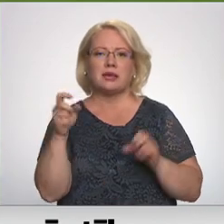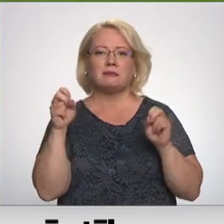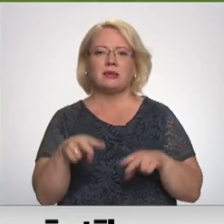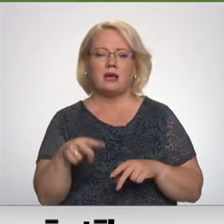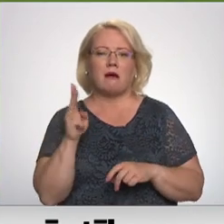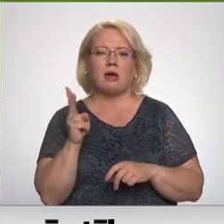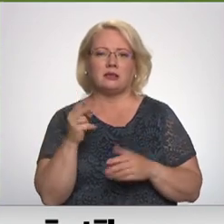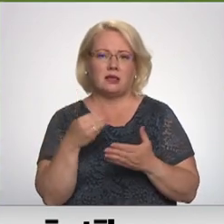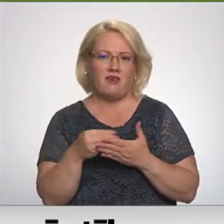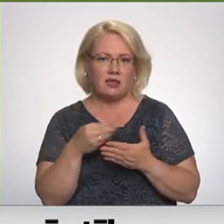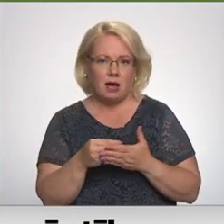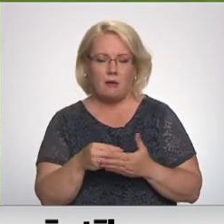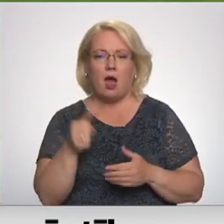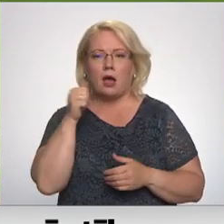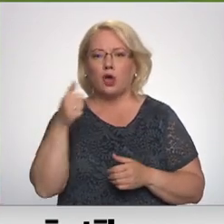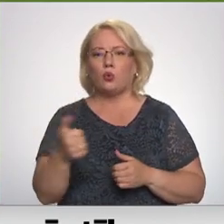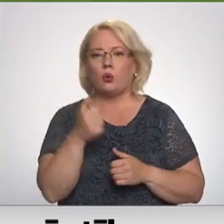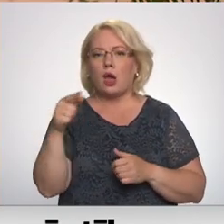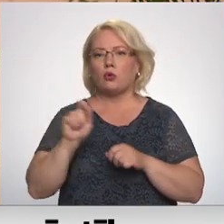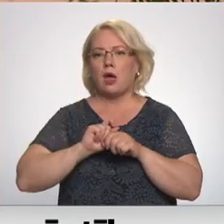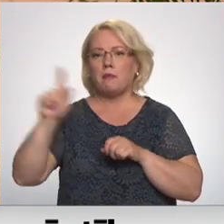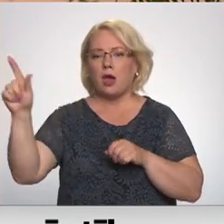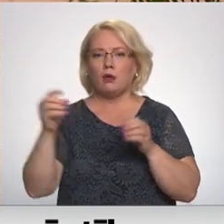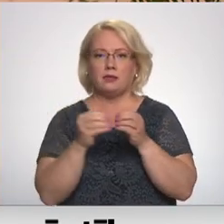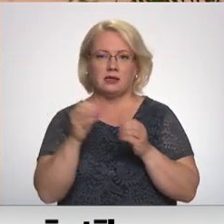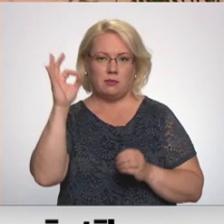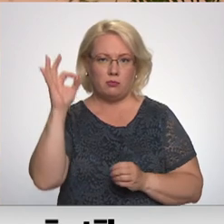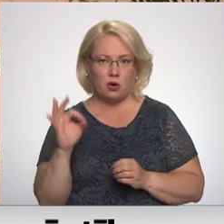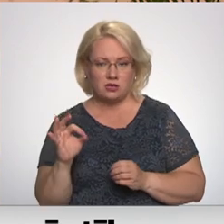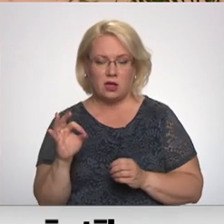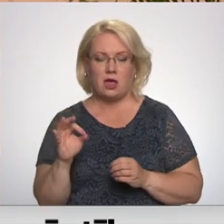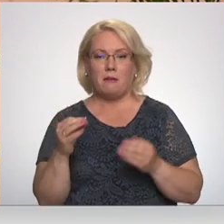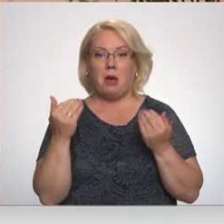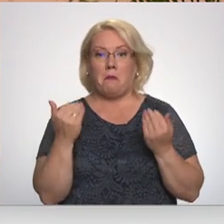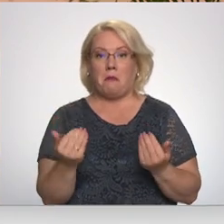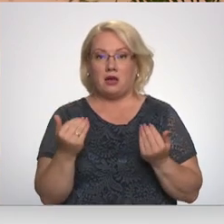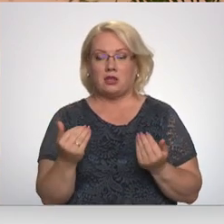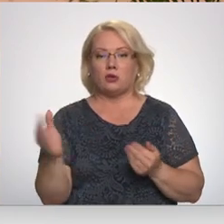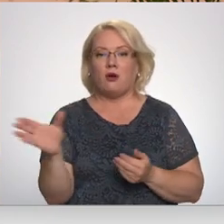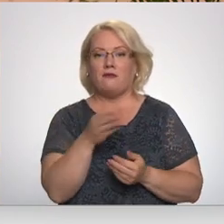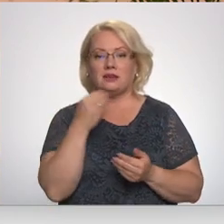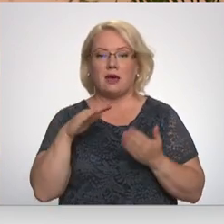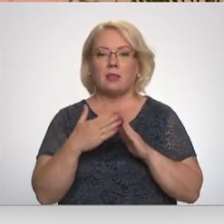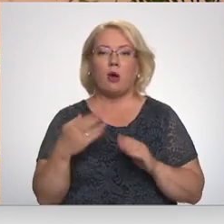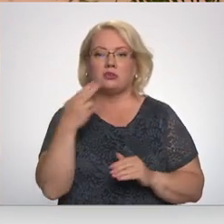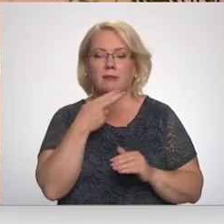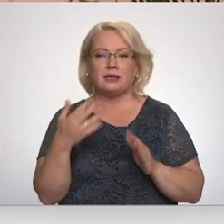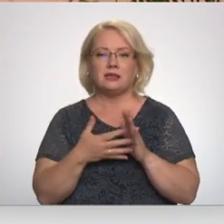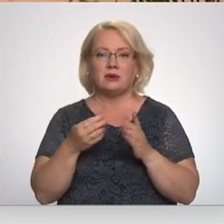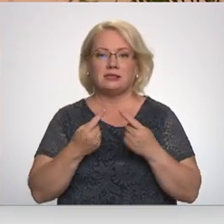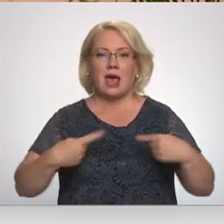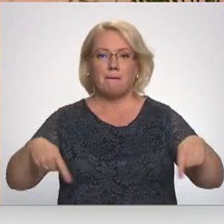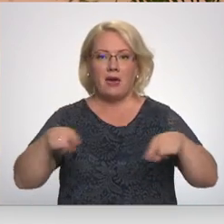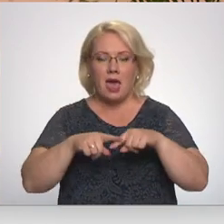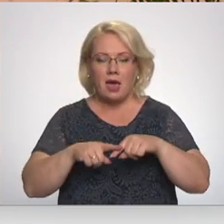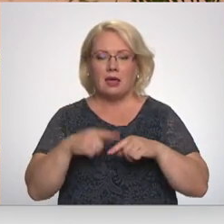vērtība. Katru gadu tā pieaug par 10%. Pašlaik no visiem lauksaimniecību izmantojumiem zemēm šādai normai